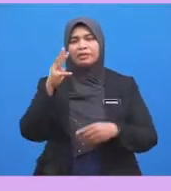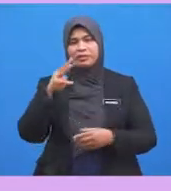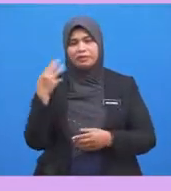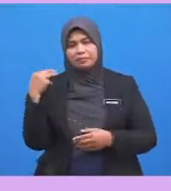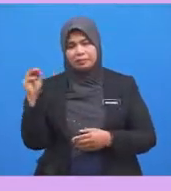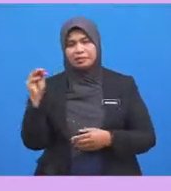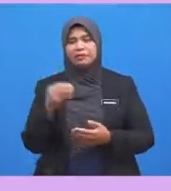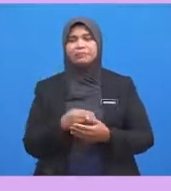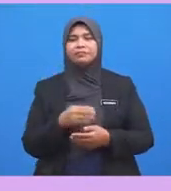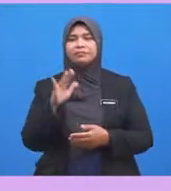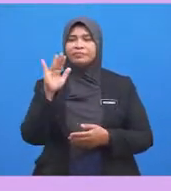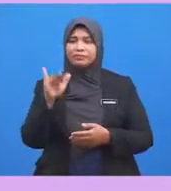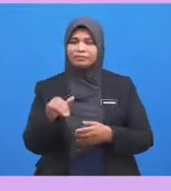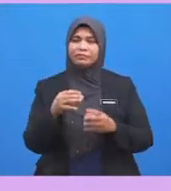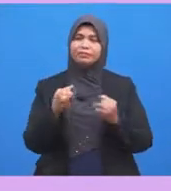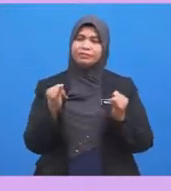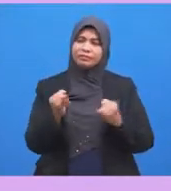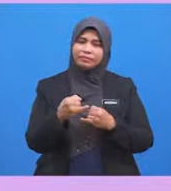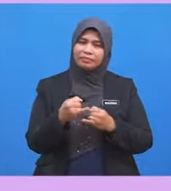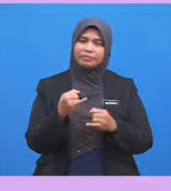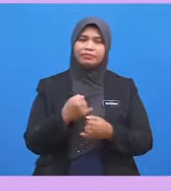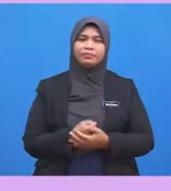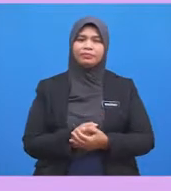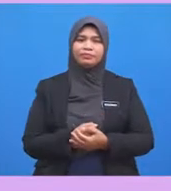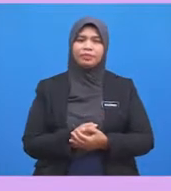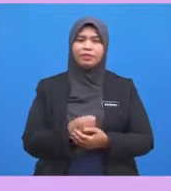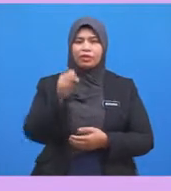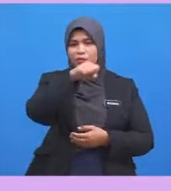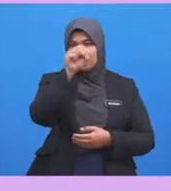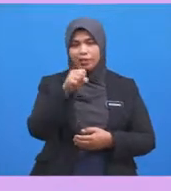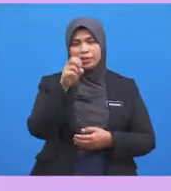Ya, tepat sekali. Soalan kedua.